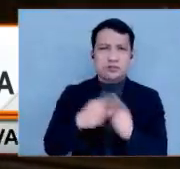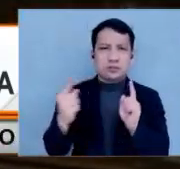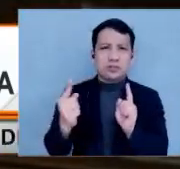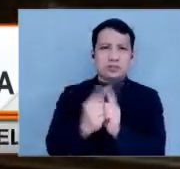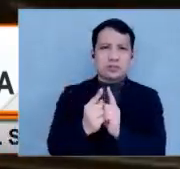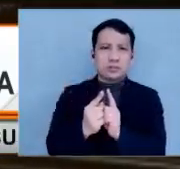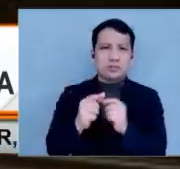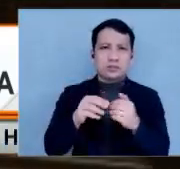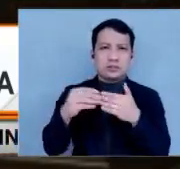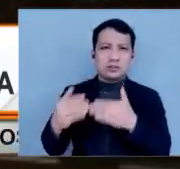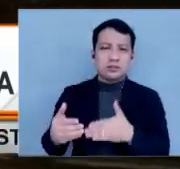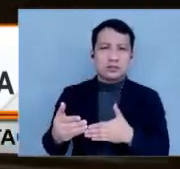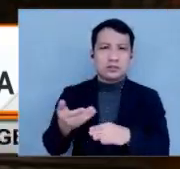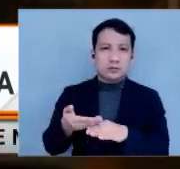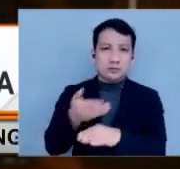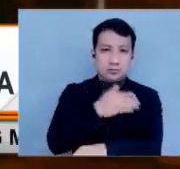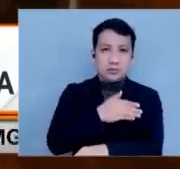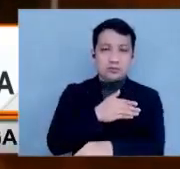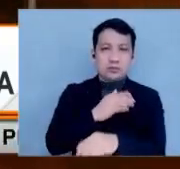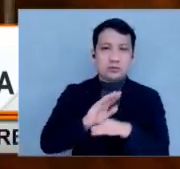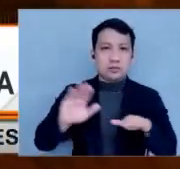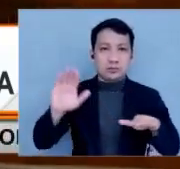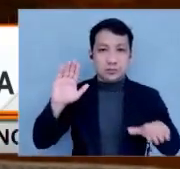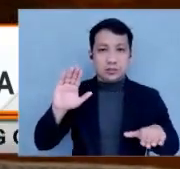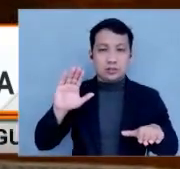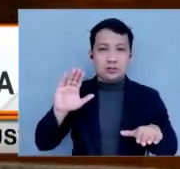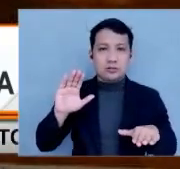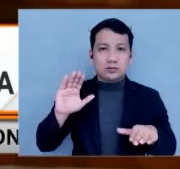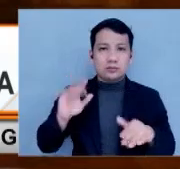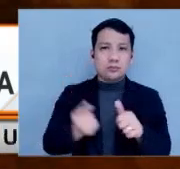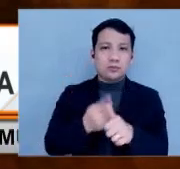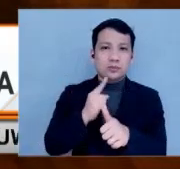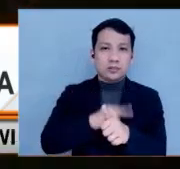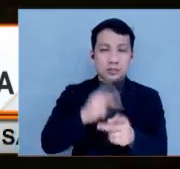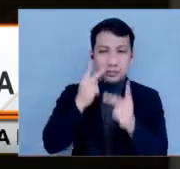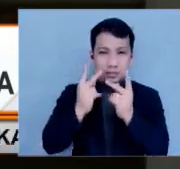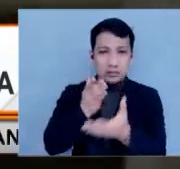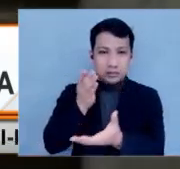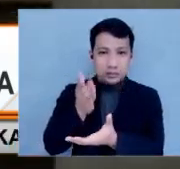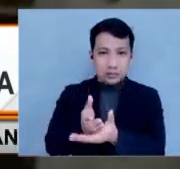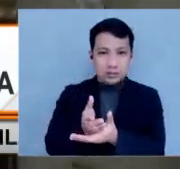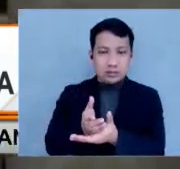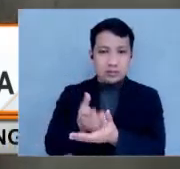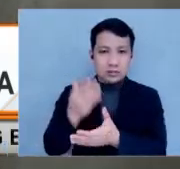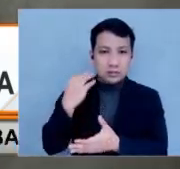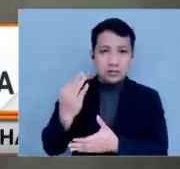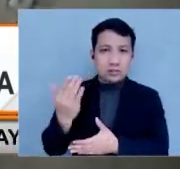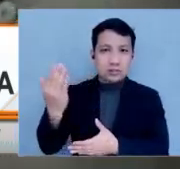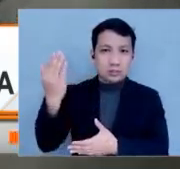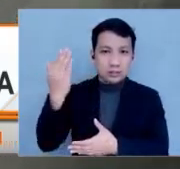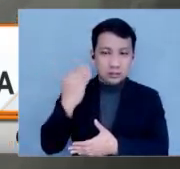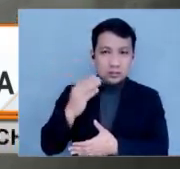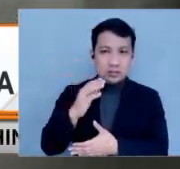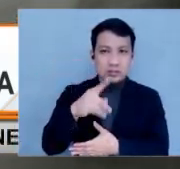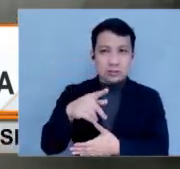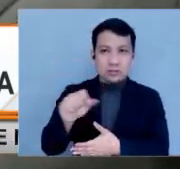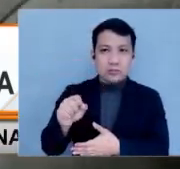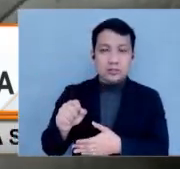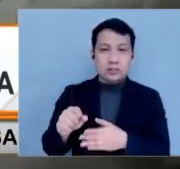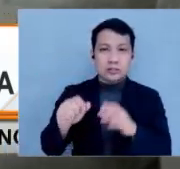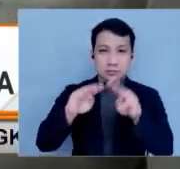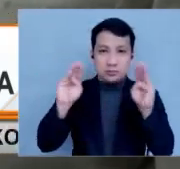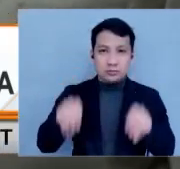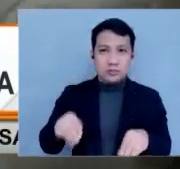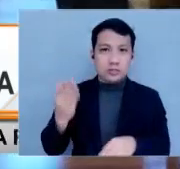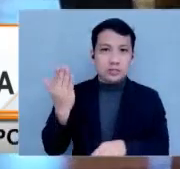leader. Bago pa manumpa bilang Pangulo, una nang bumisita ang President-elect pa lang noon na si Prabowo sa Malacanang nito lang